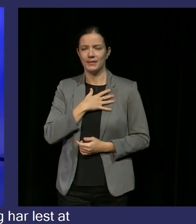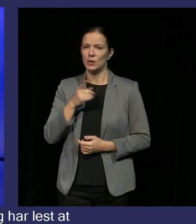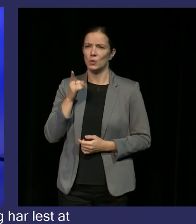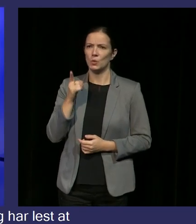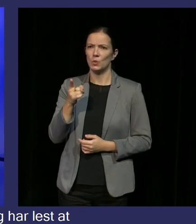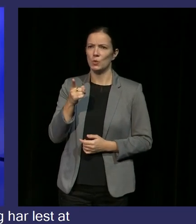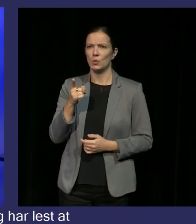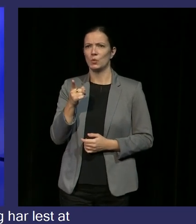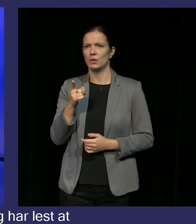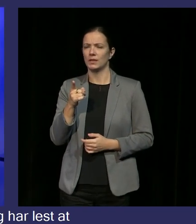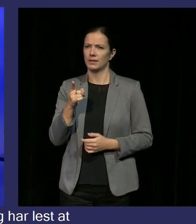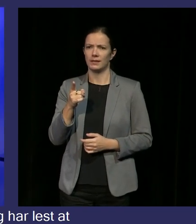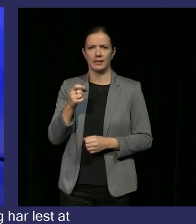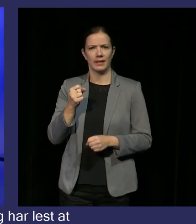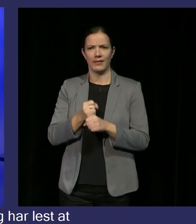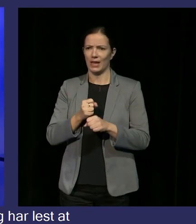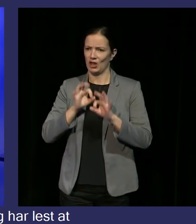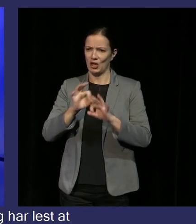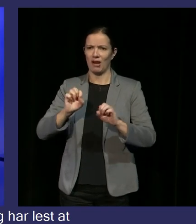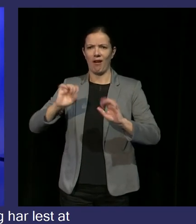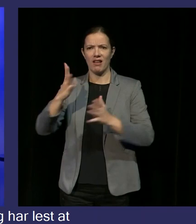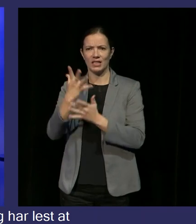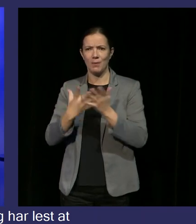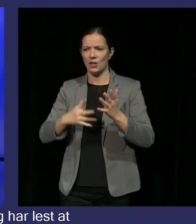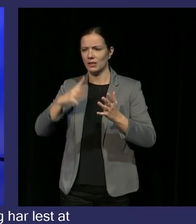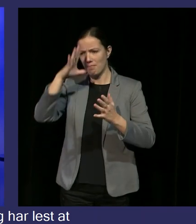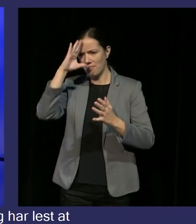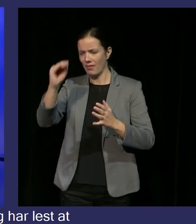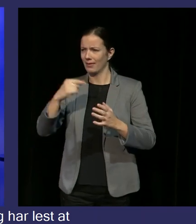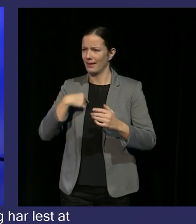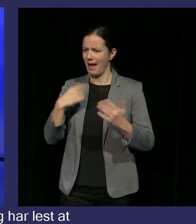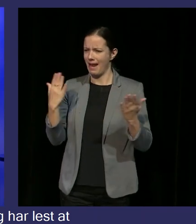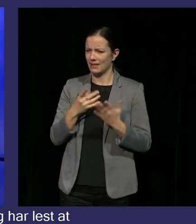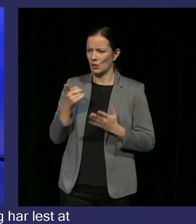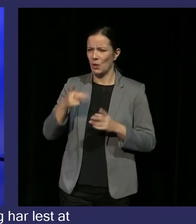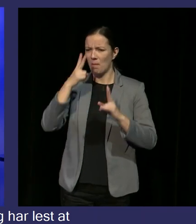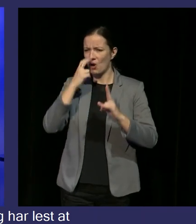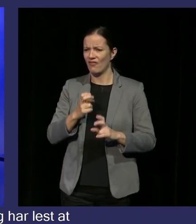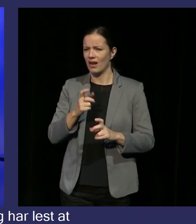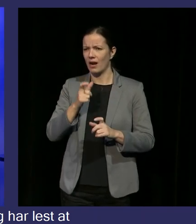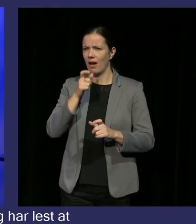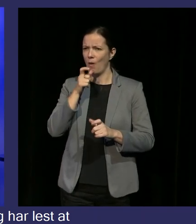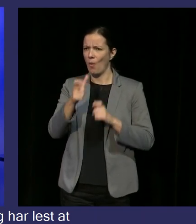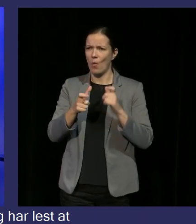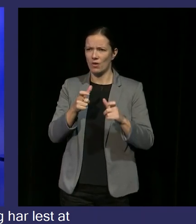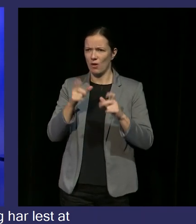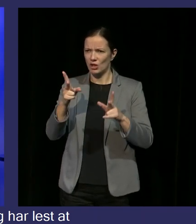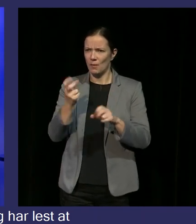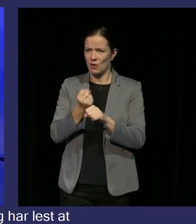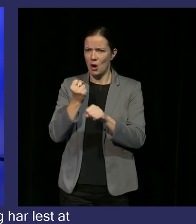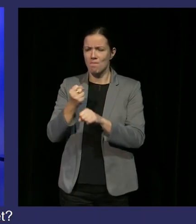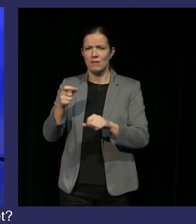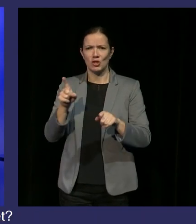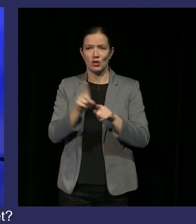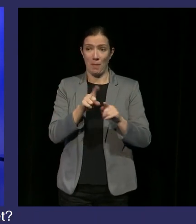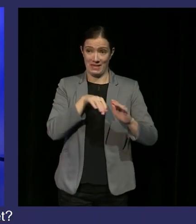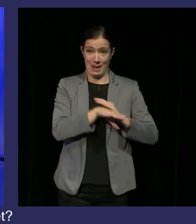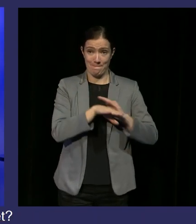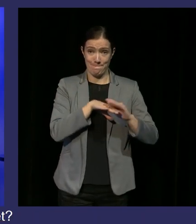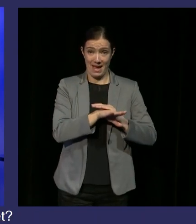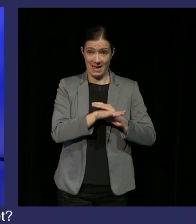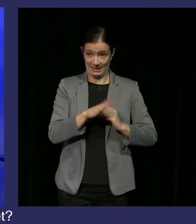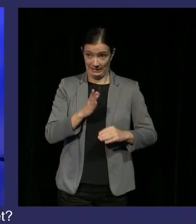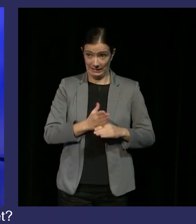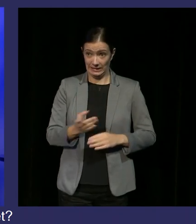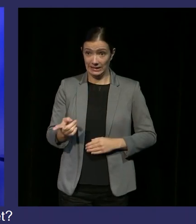en sann klarspråksmann. Jeg har lest at du forsøker å ordlegge deg på jobb, sånn som du gjør hjemme.